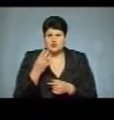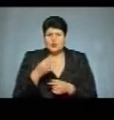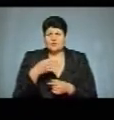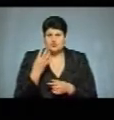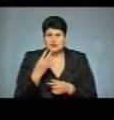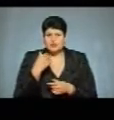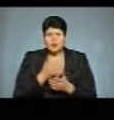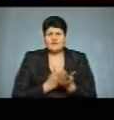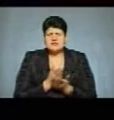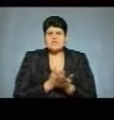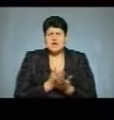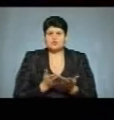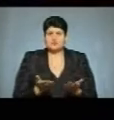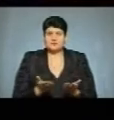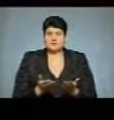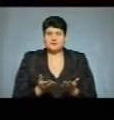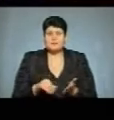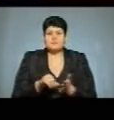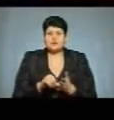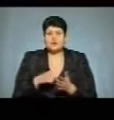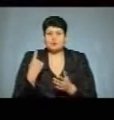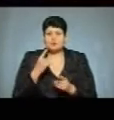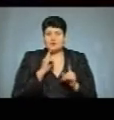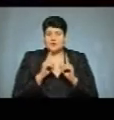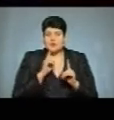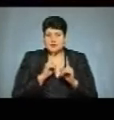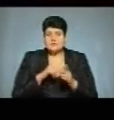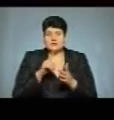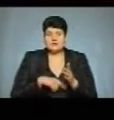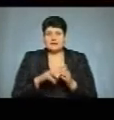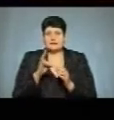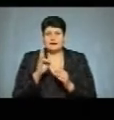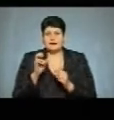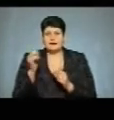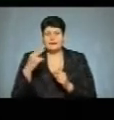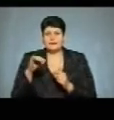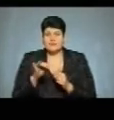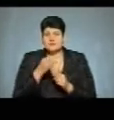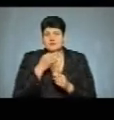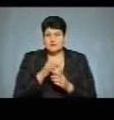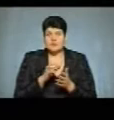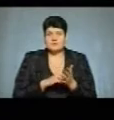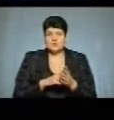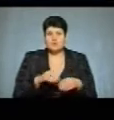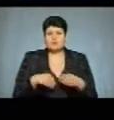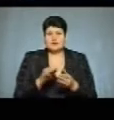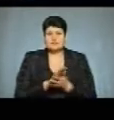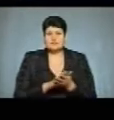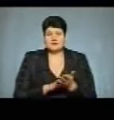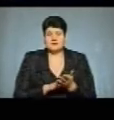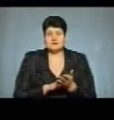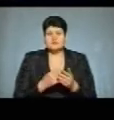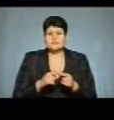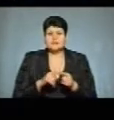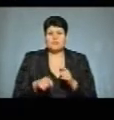44 роки стажу. Представник Тернопільської обласної ради за довіреністю Наталія Кайда назвала причину подачі заяви. Є порушення